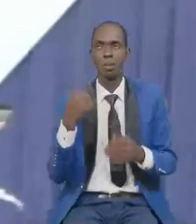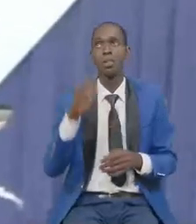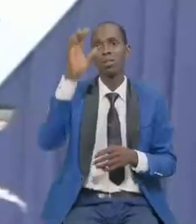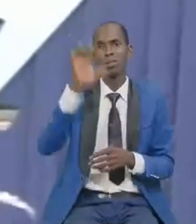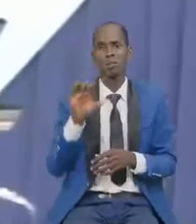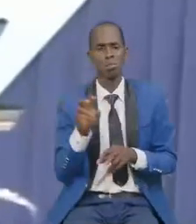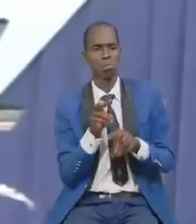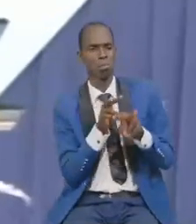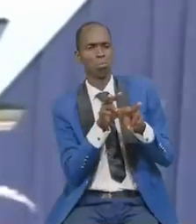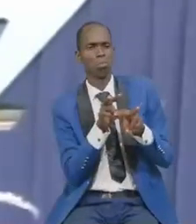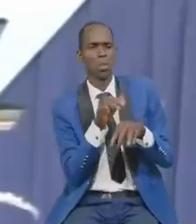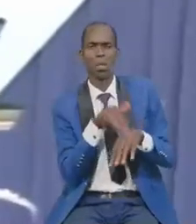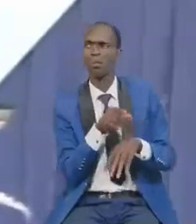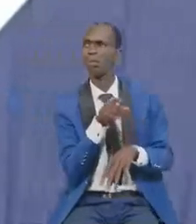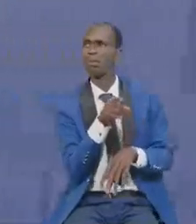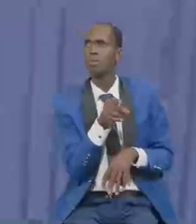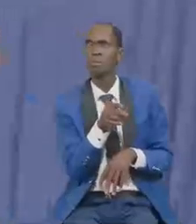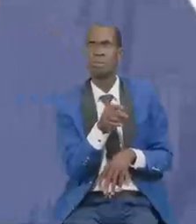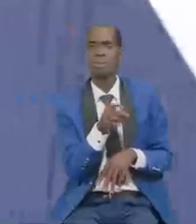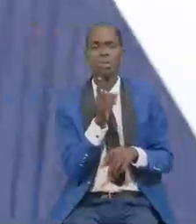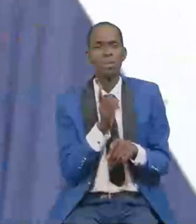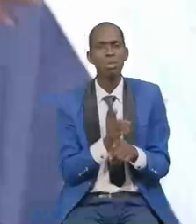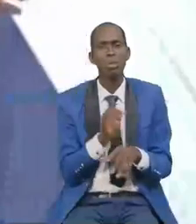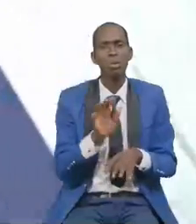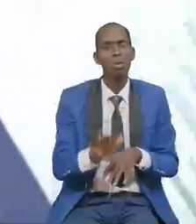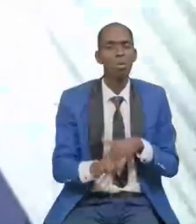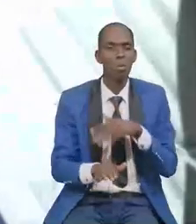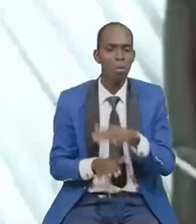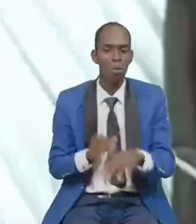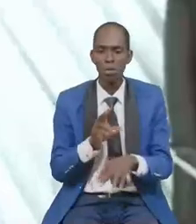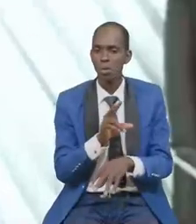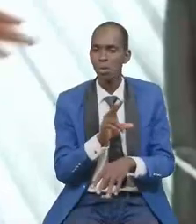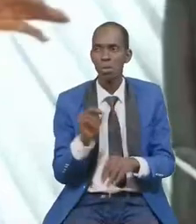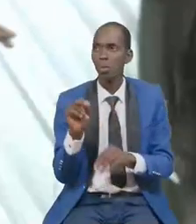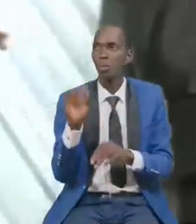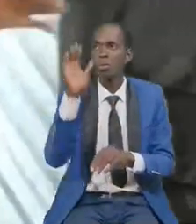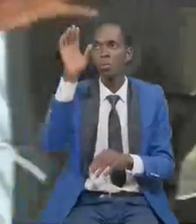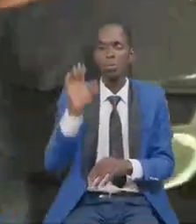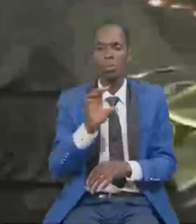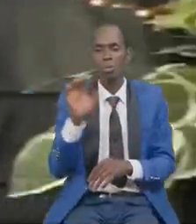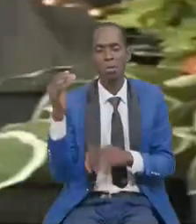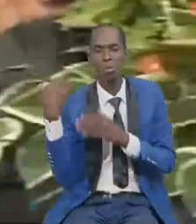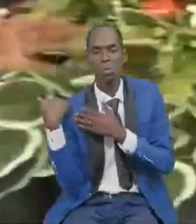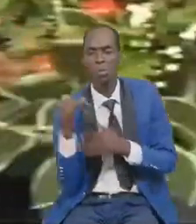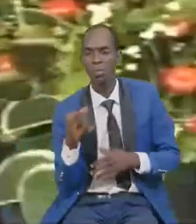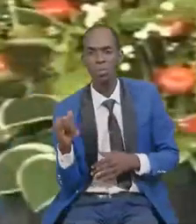regardez celui-là. Il marche comme ça, aucune croix. Il marche et il